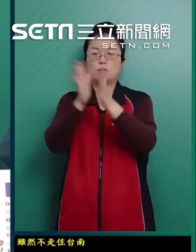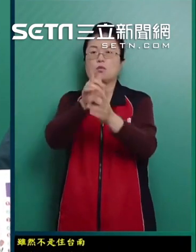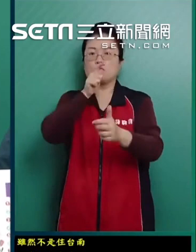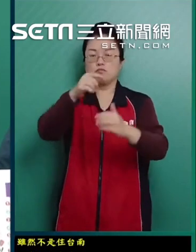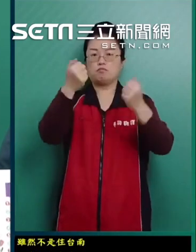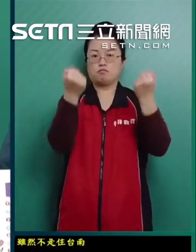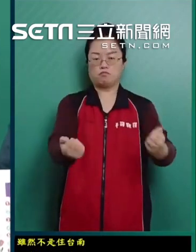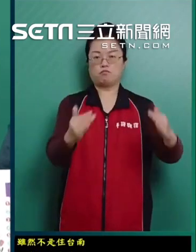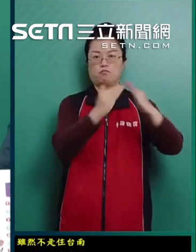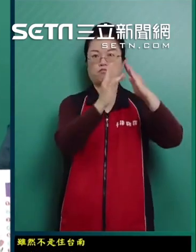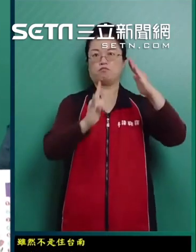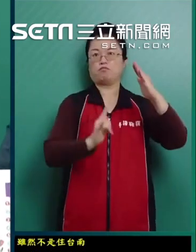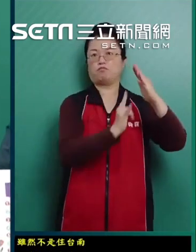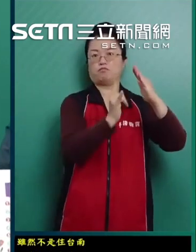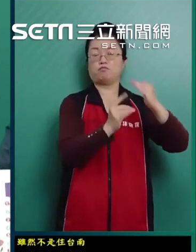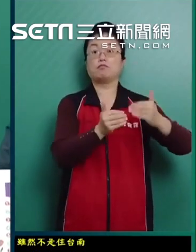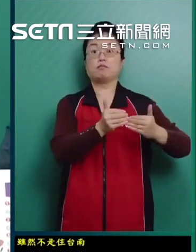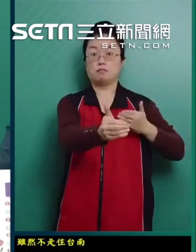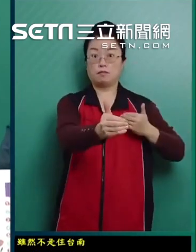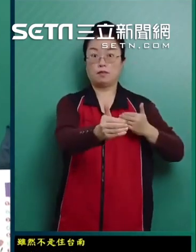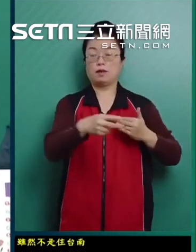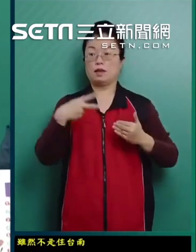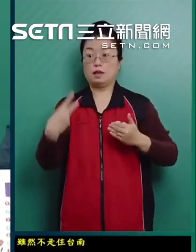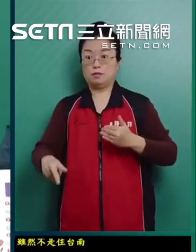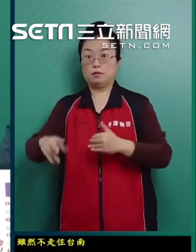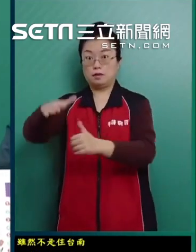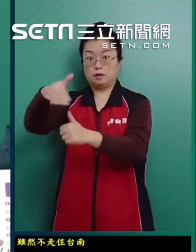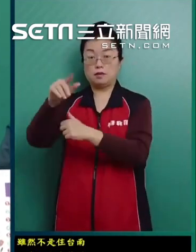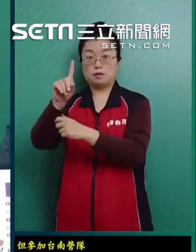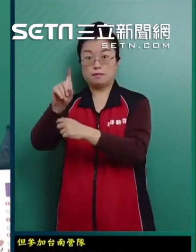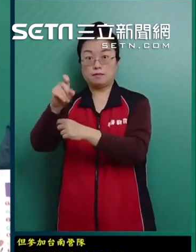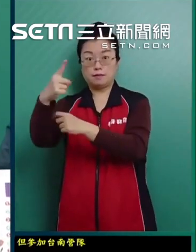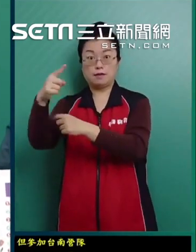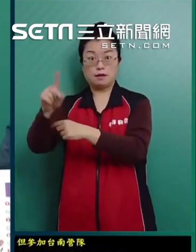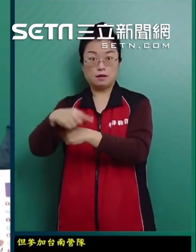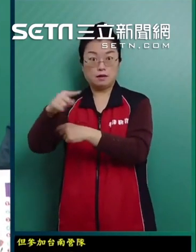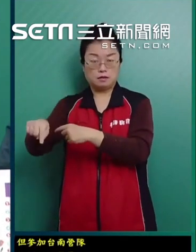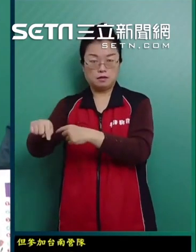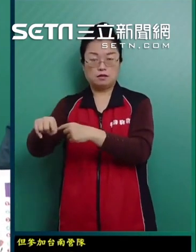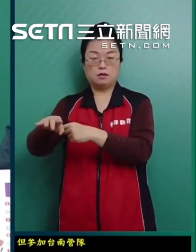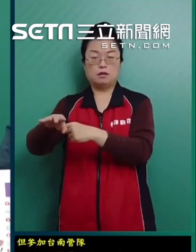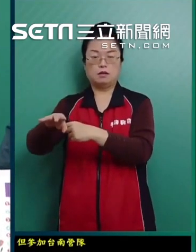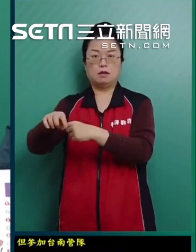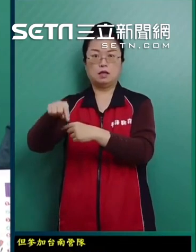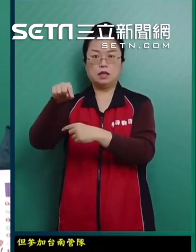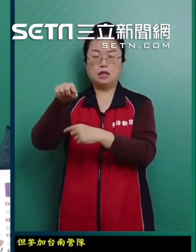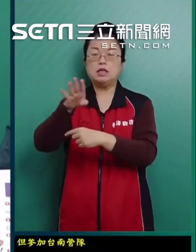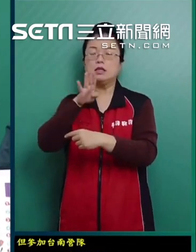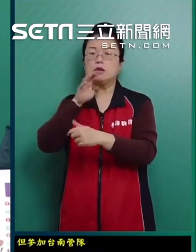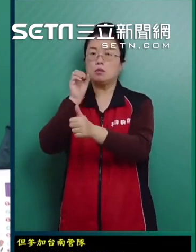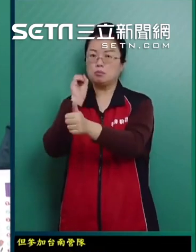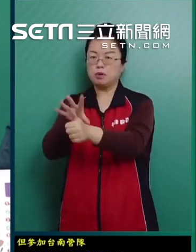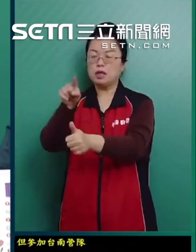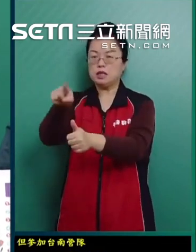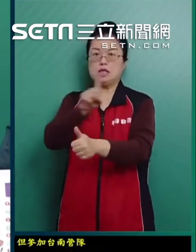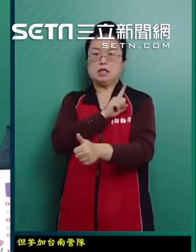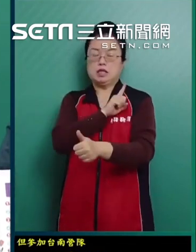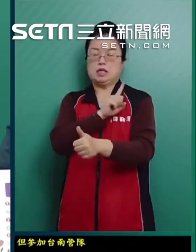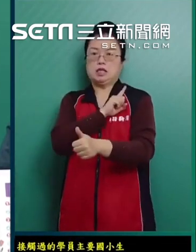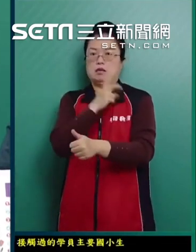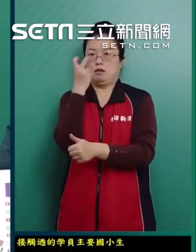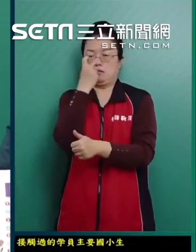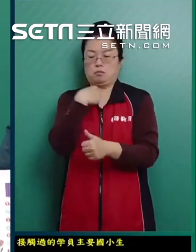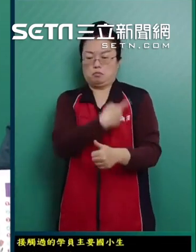外有这个11位是其他第二层的接触者，那是居家。不是那个自我健康监